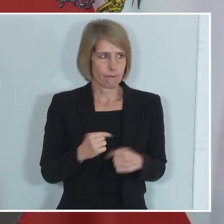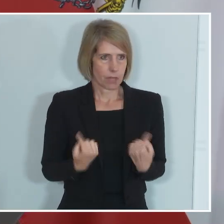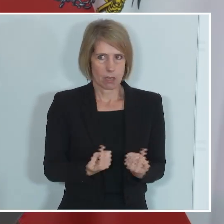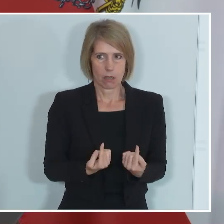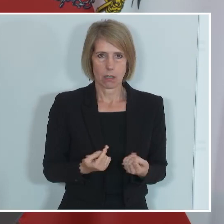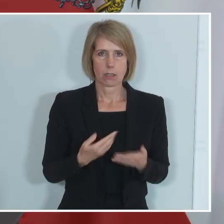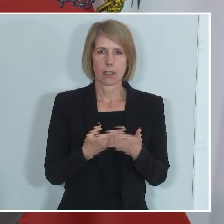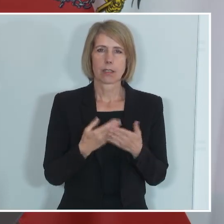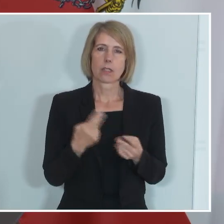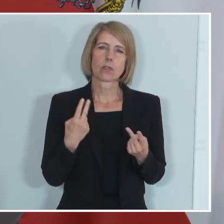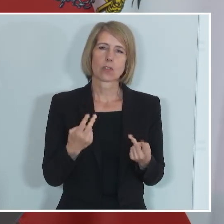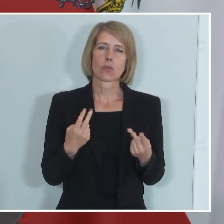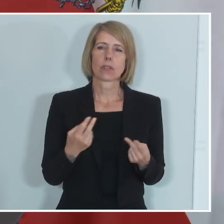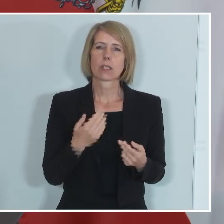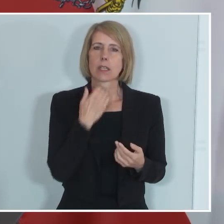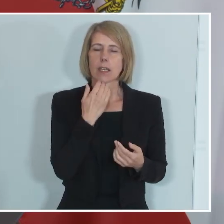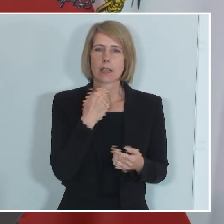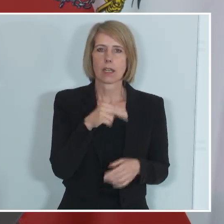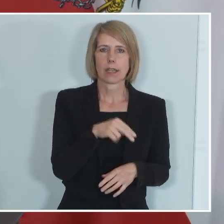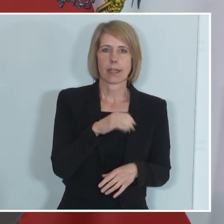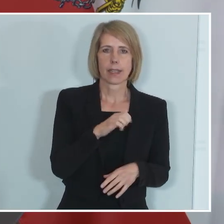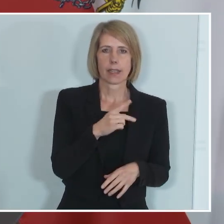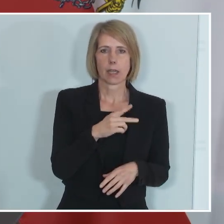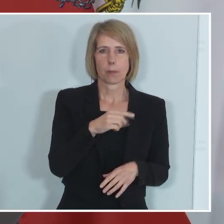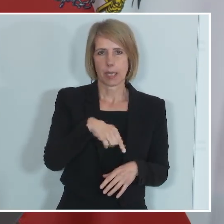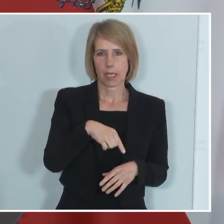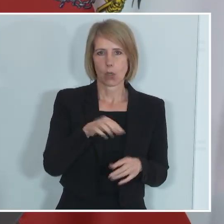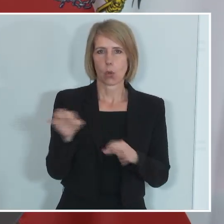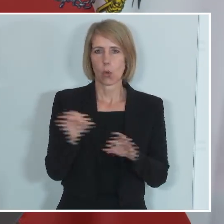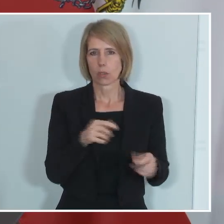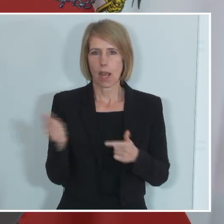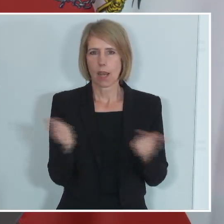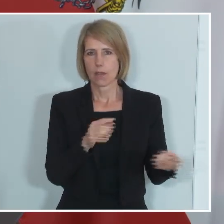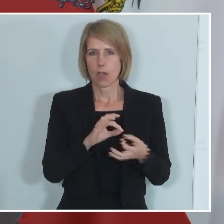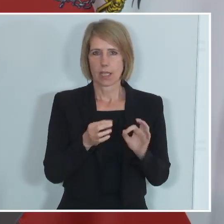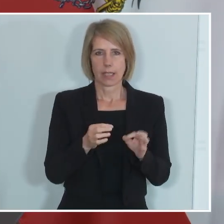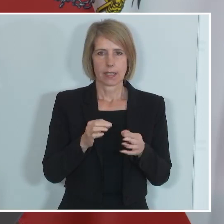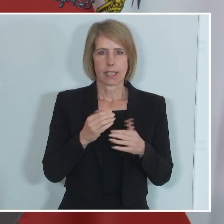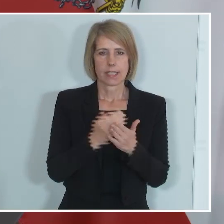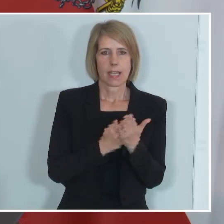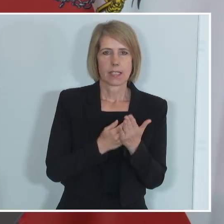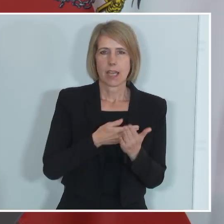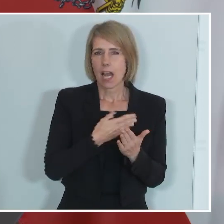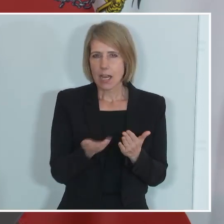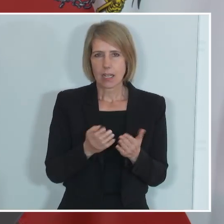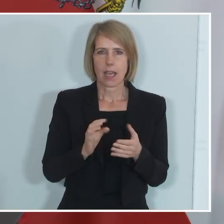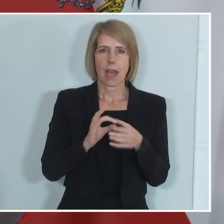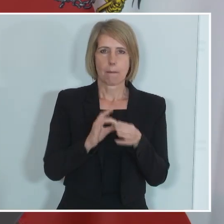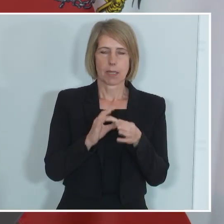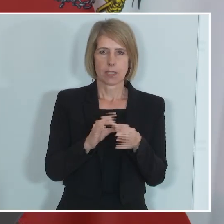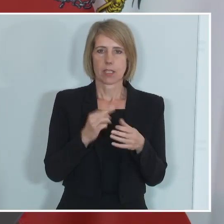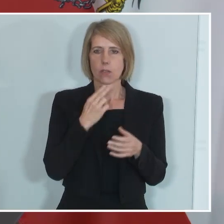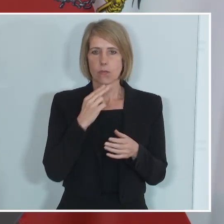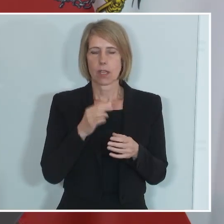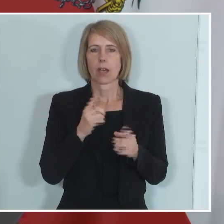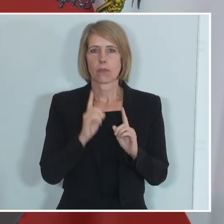deshalb ist es ja auch so wichtig, egal ob das NEKB ist, ob das Lieferkettengesetz ist, auch alle einzubeziehen, ziehen, die tatsächlich diese Gesetze, diese Verordnungen und